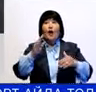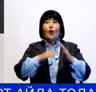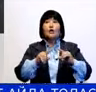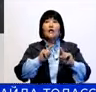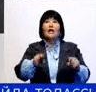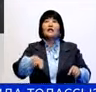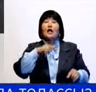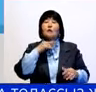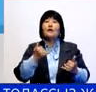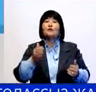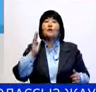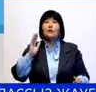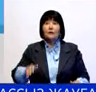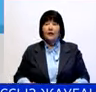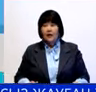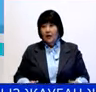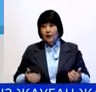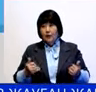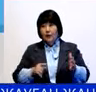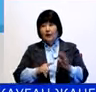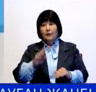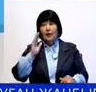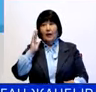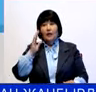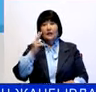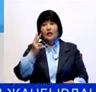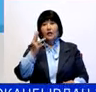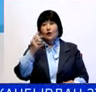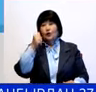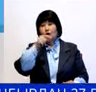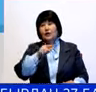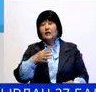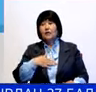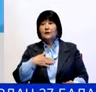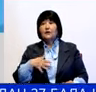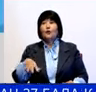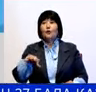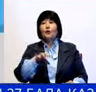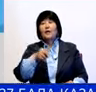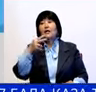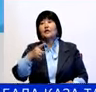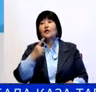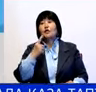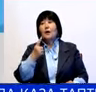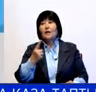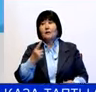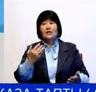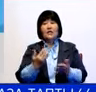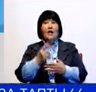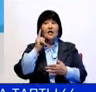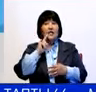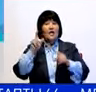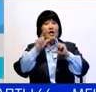айрықша басымдық берілмек. Биылдан бастап алдағы 2 жылдың ішінде біздің өңірде 21 жаңа жайлы